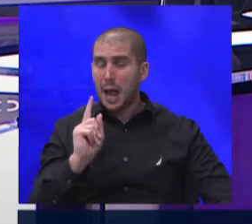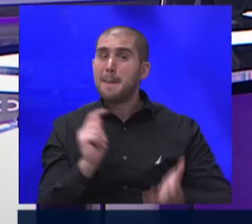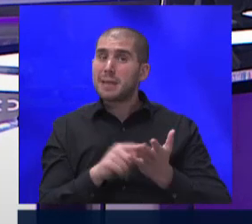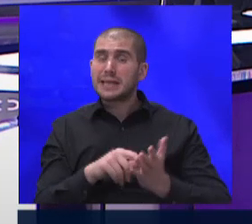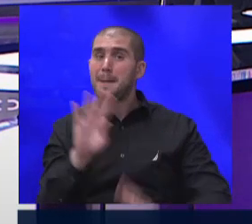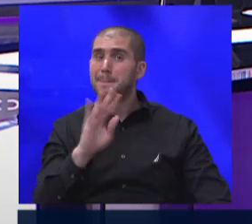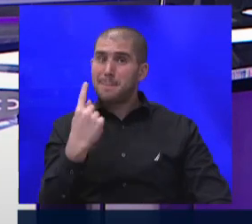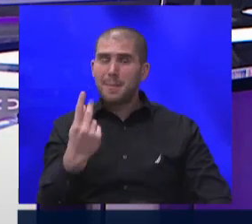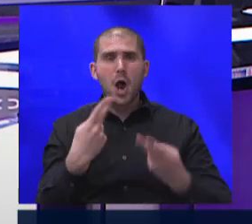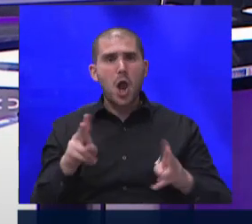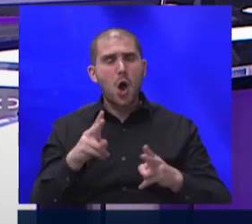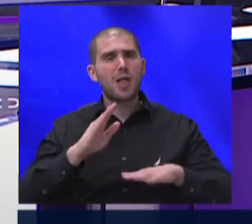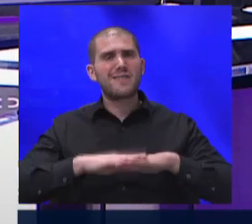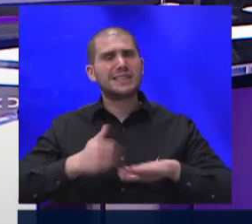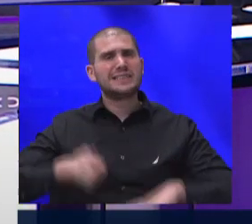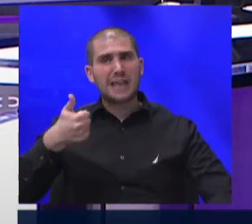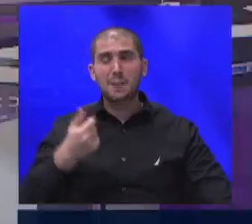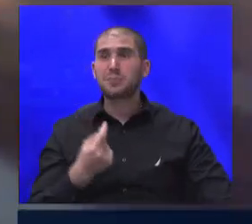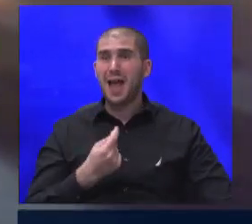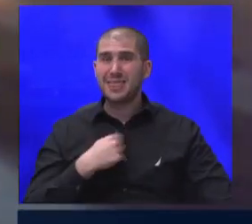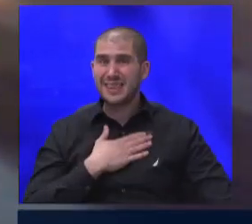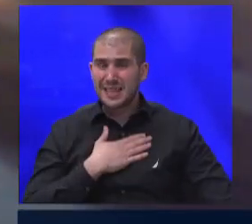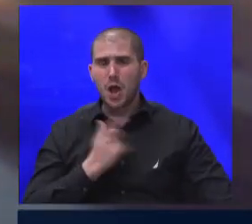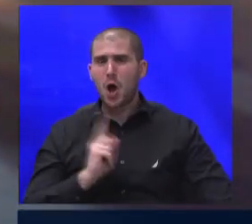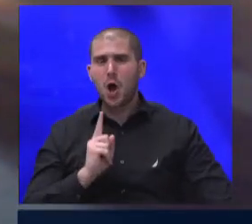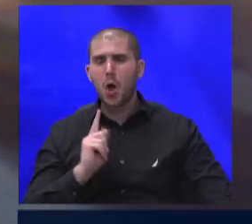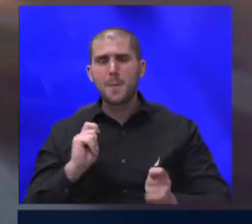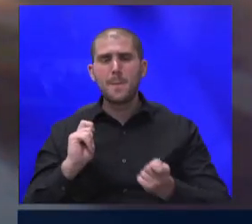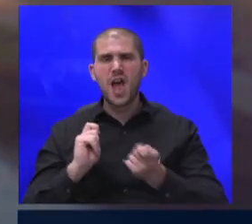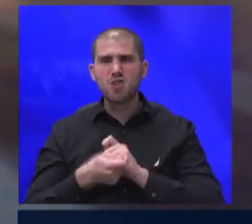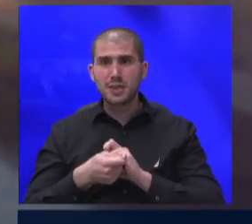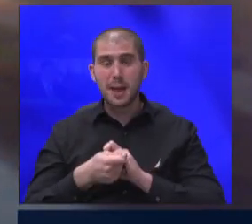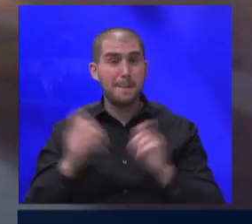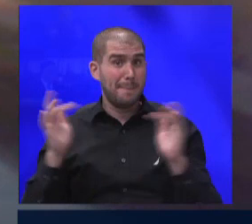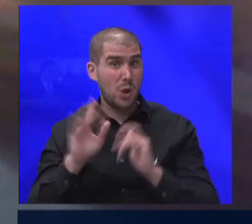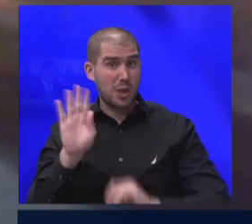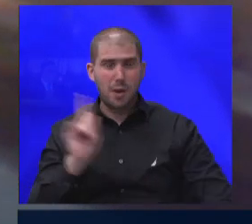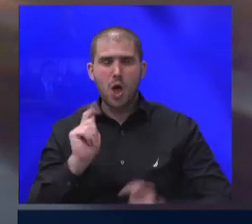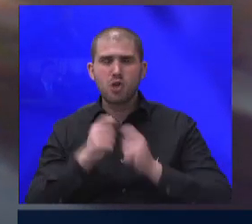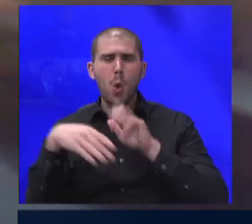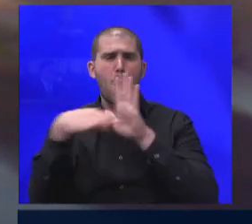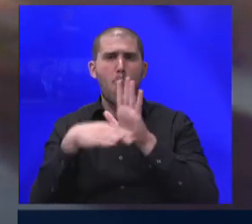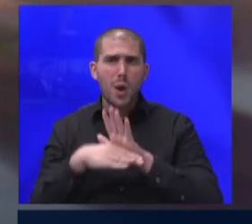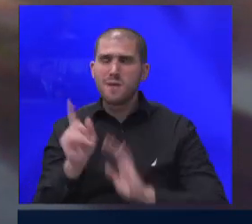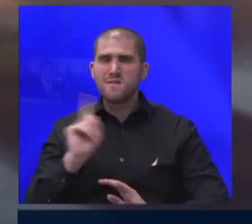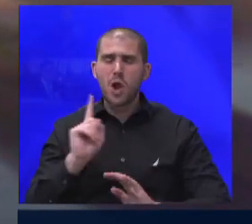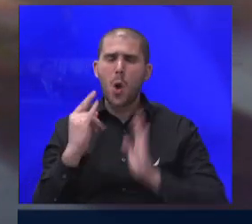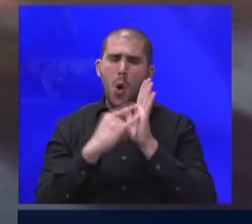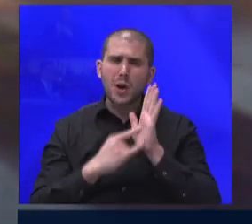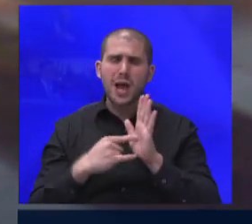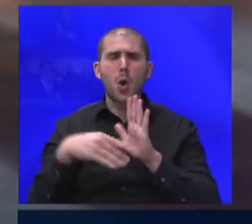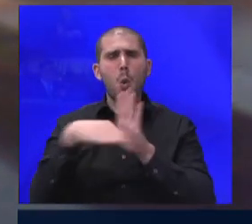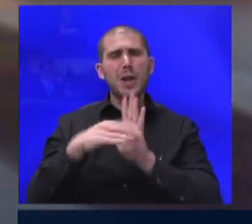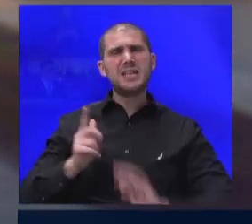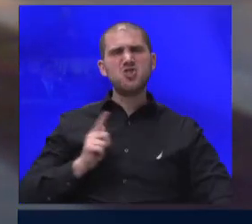לכהן כשר. אני לא אשנה, בניגוד לנתניהו, שום חוק, ולא אחוקק חוקים פרסונליים, בשביל להכשיר